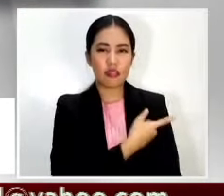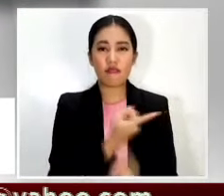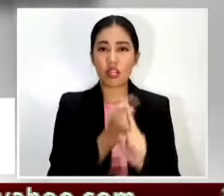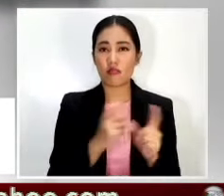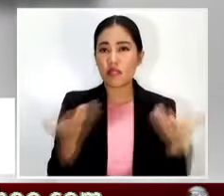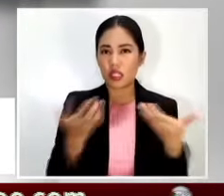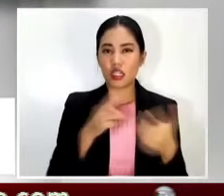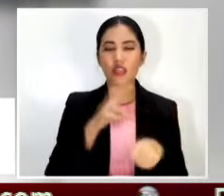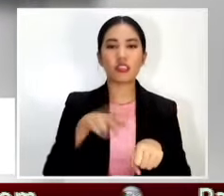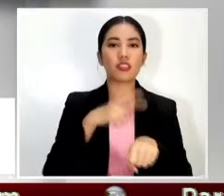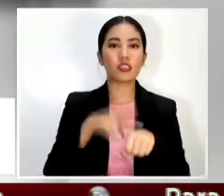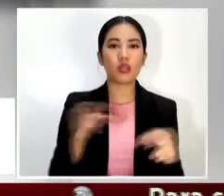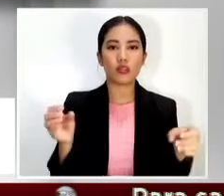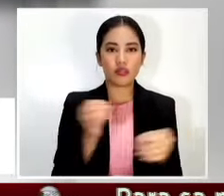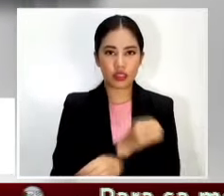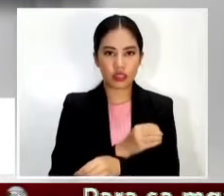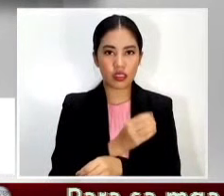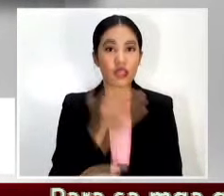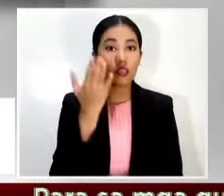Sa